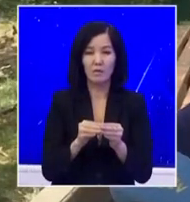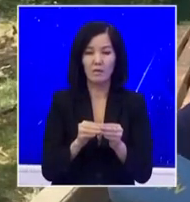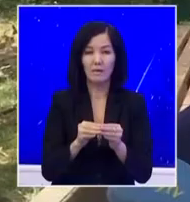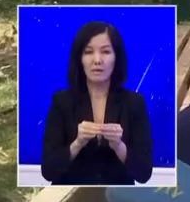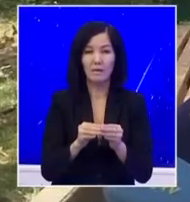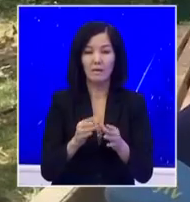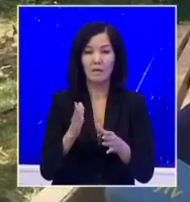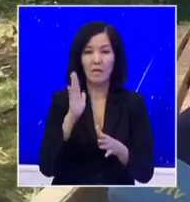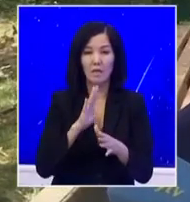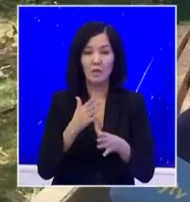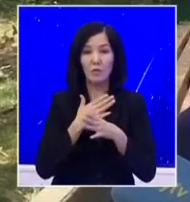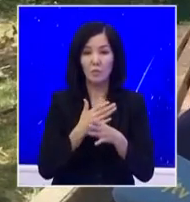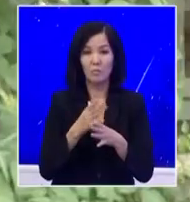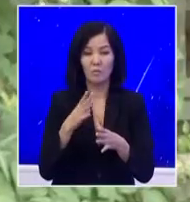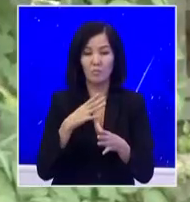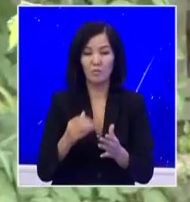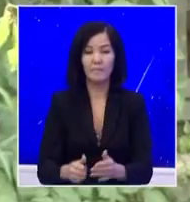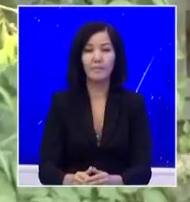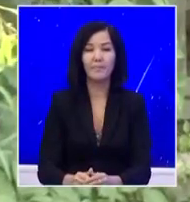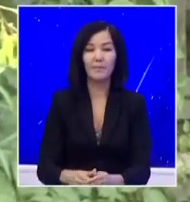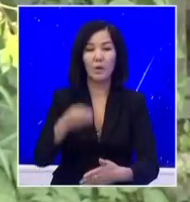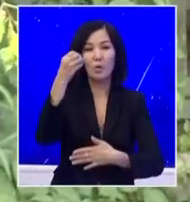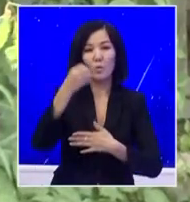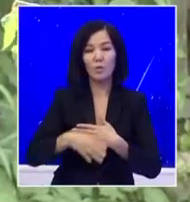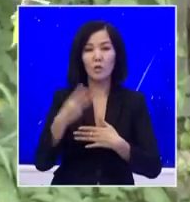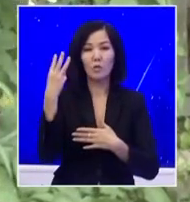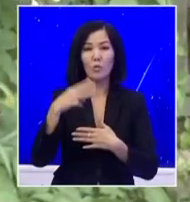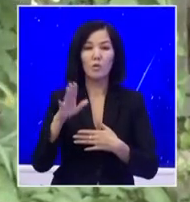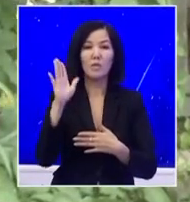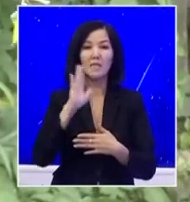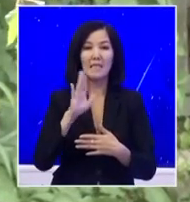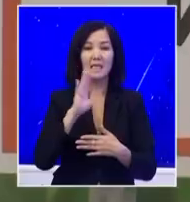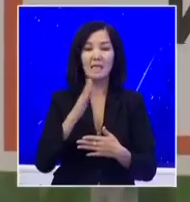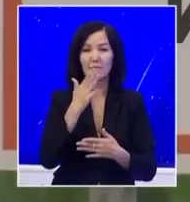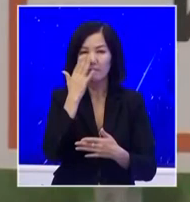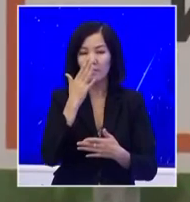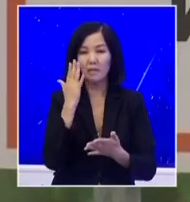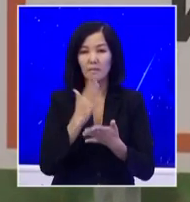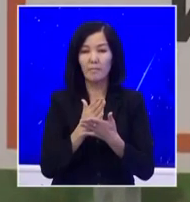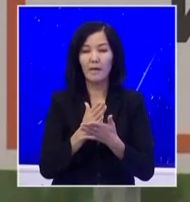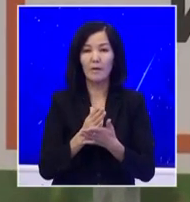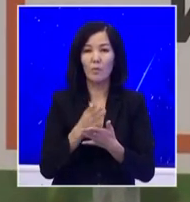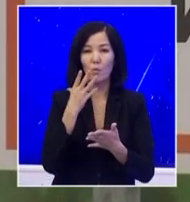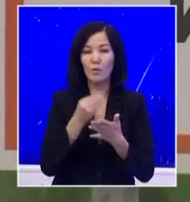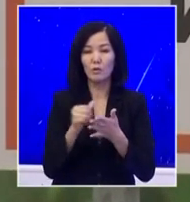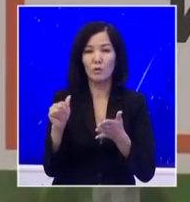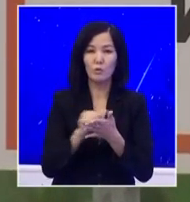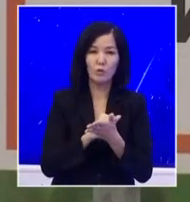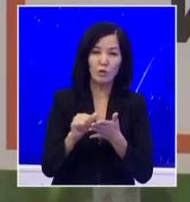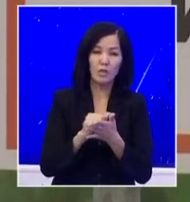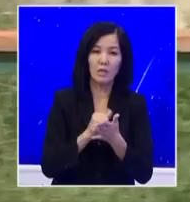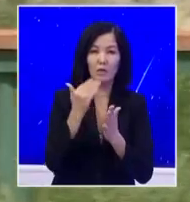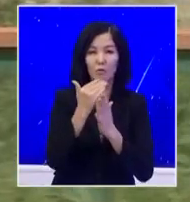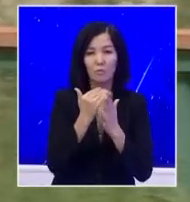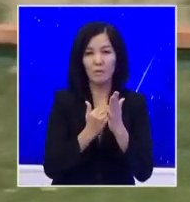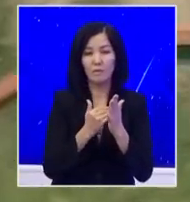көмегін салды ашқанға. Орталықта қазір 30-дан аса ешілі ит бар. Әрбірінің өз құжаты күнделікті кестесі